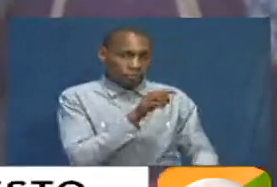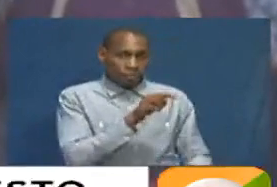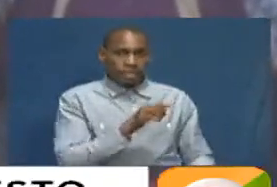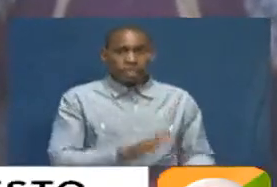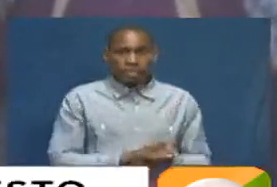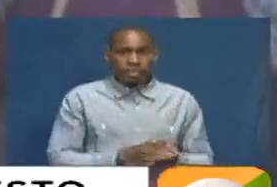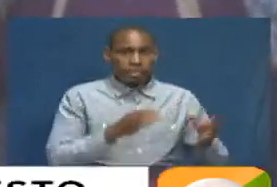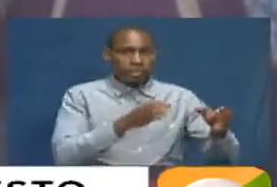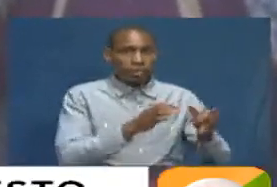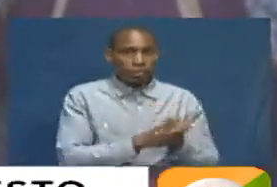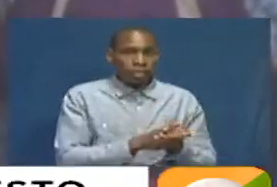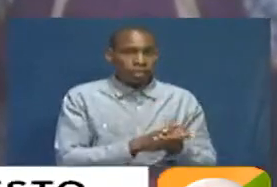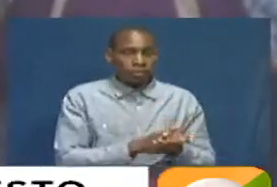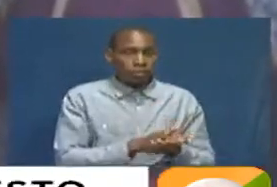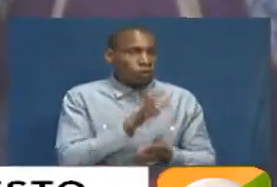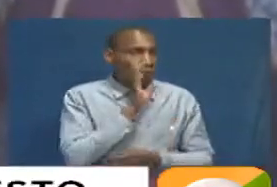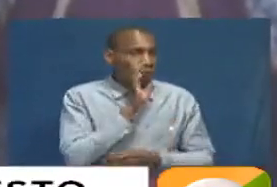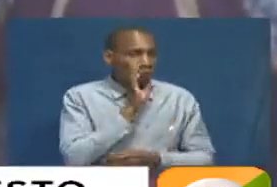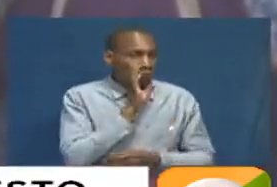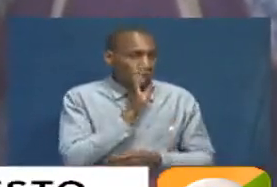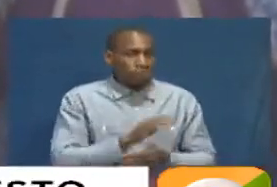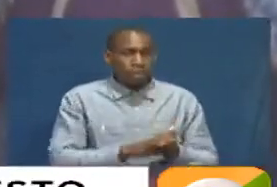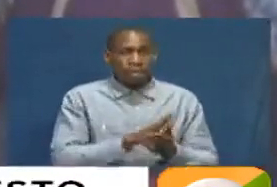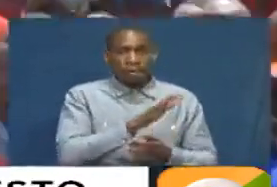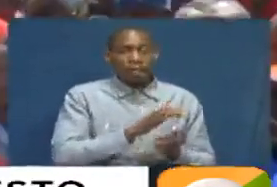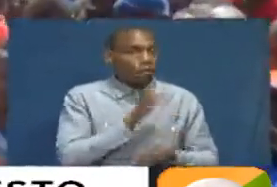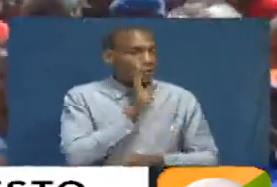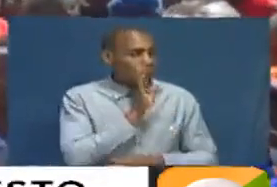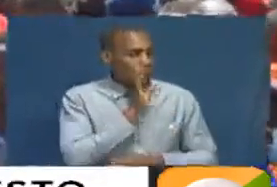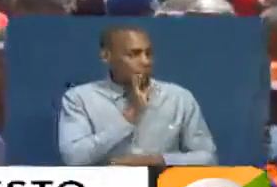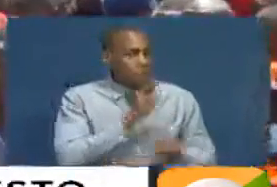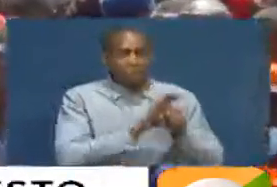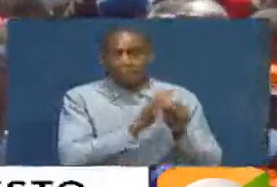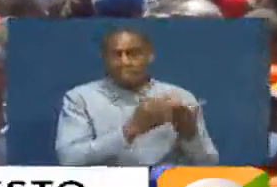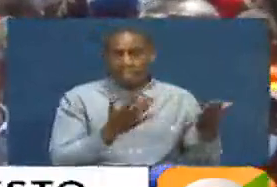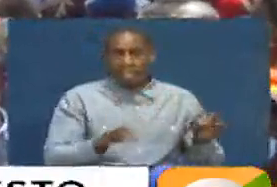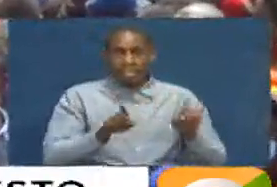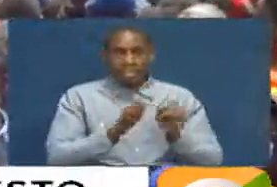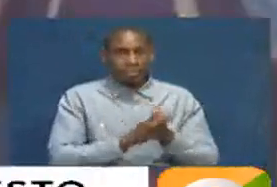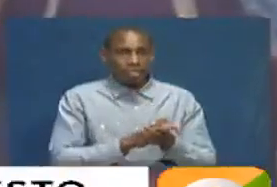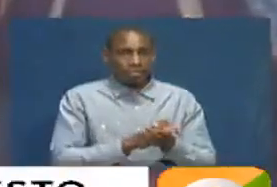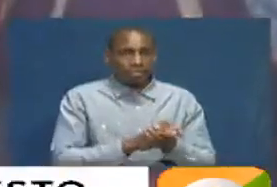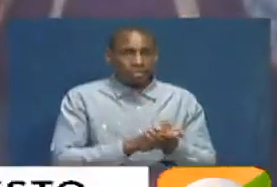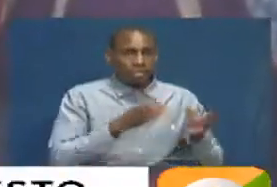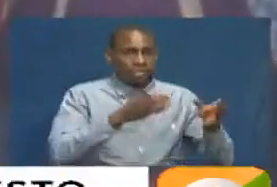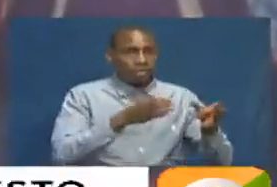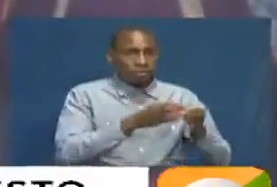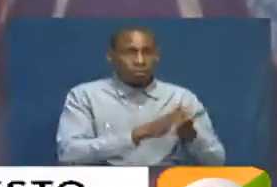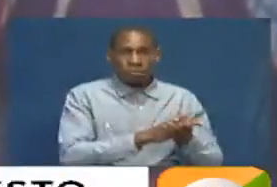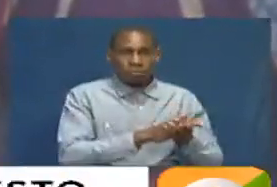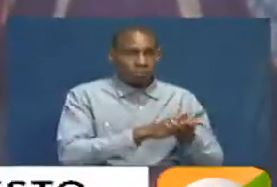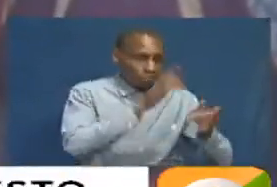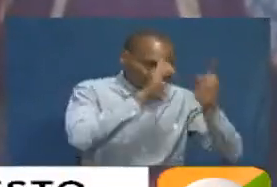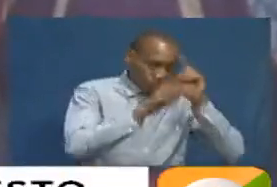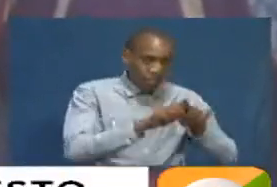wa chama ya udaku. Wako na udakumwi na ni watu wa geugeu. Na